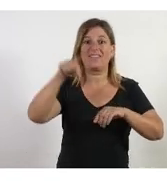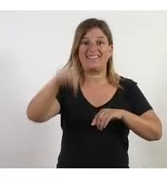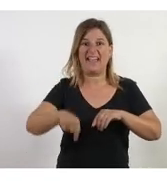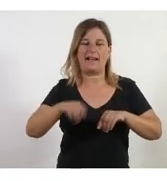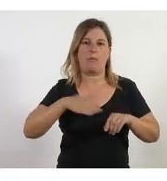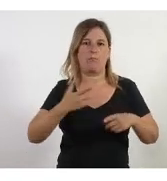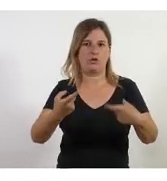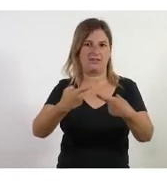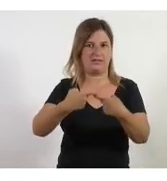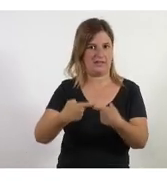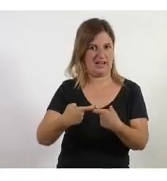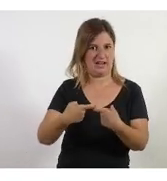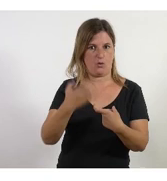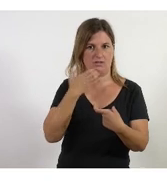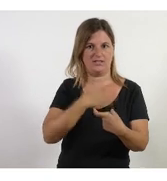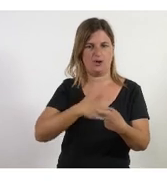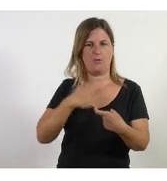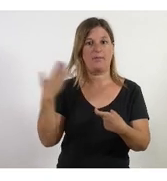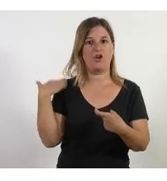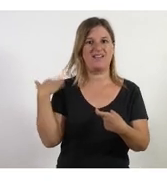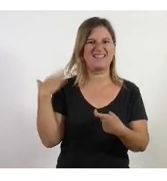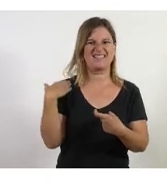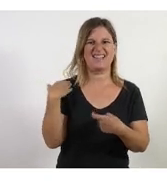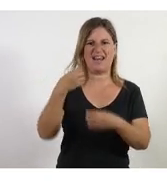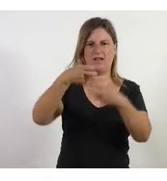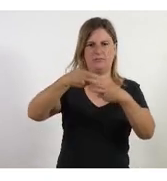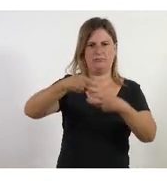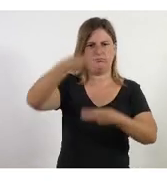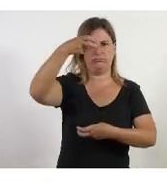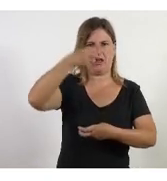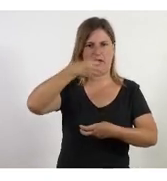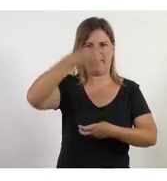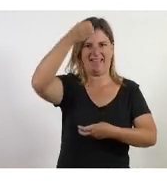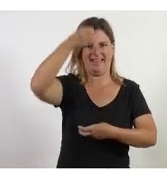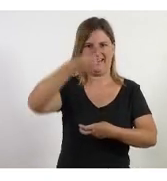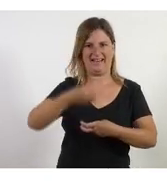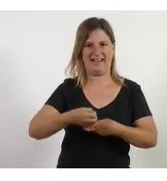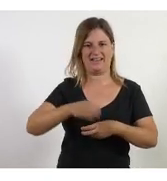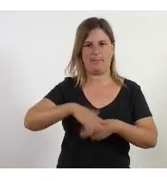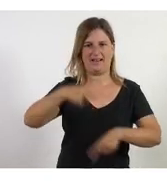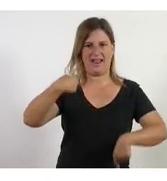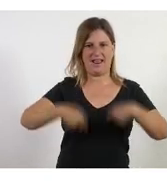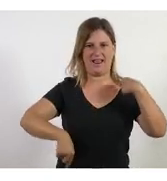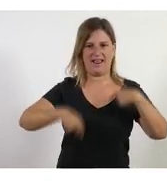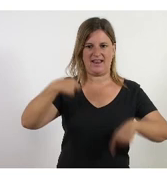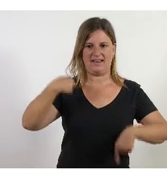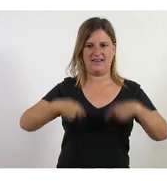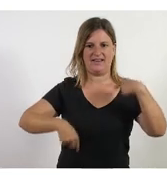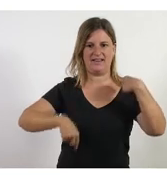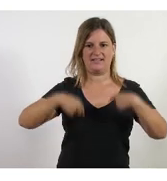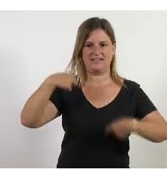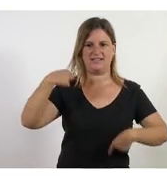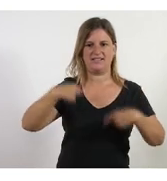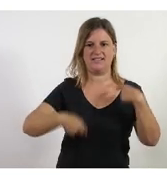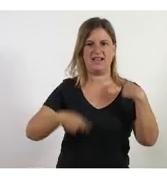necessito és que tingueu la columna recta. Per què vull que tingueu la columna recta? Perquè circuli bé l'energia. L'energia que puja i que baixa, necessito